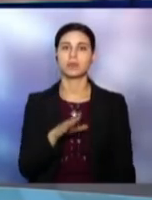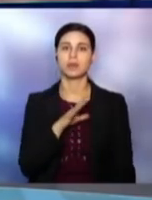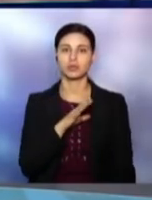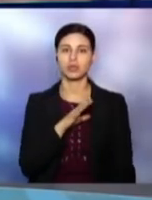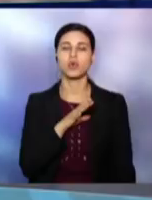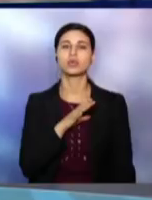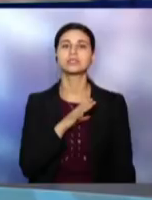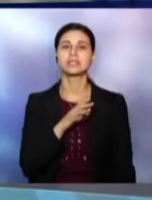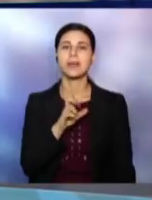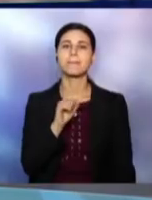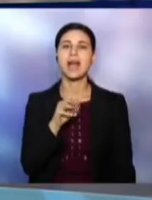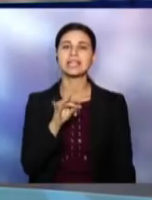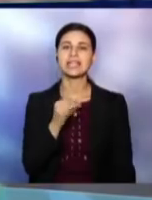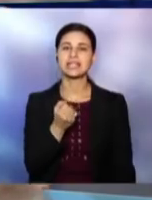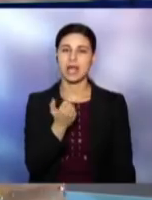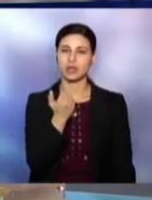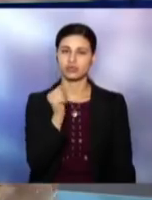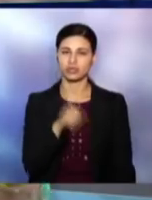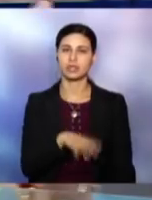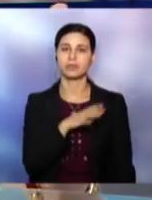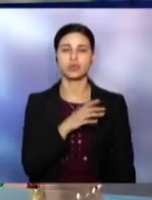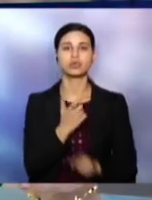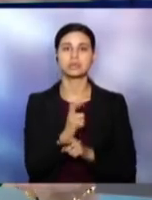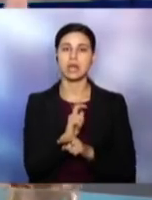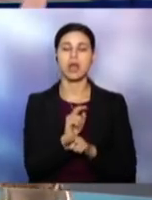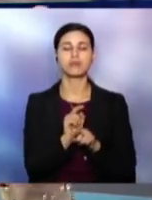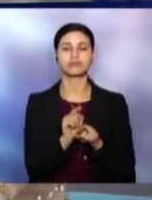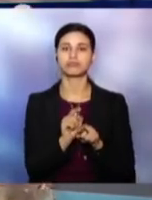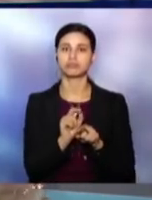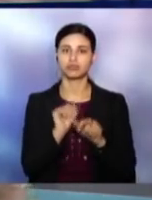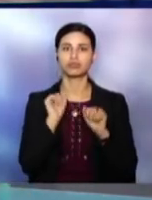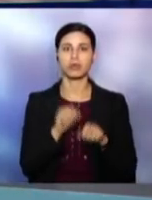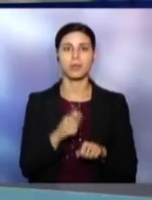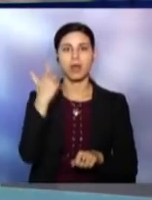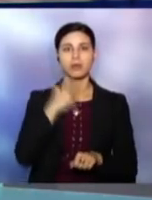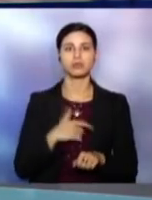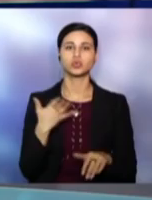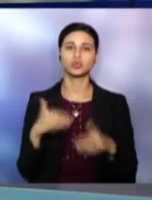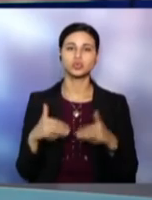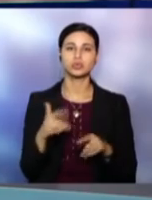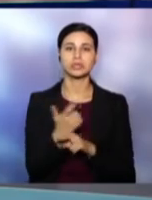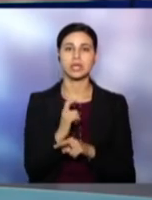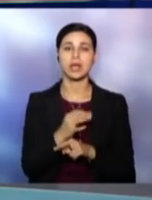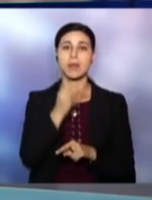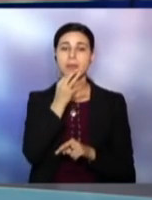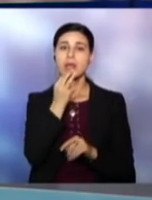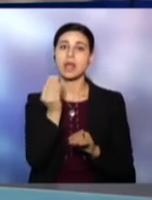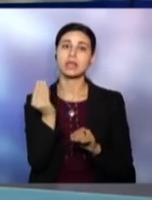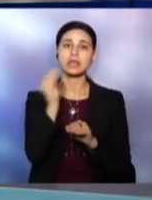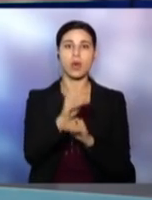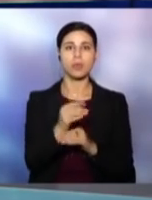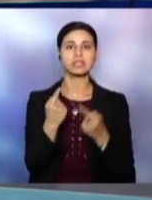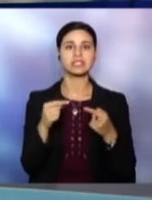აშგუფის სტრეპტოკოკული ინფექცია, რომელიც საკმაოდ მძიმედ შესაძლებელია მიმდინარეობდეს და შემდგომში მან თვითონ კიდევ ბევრი